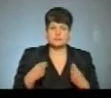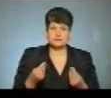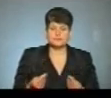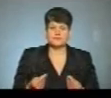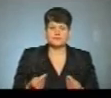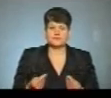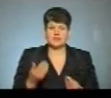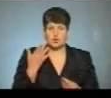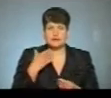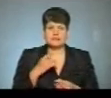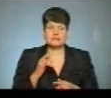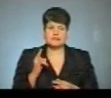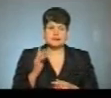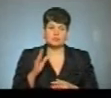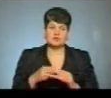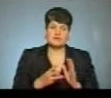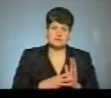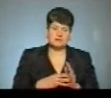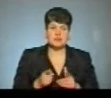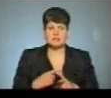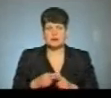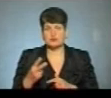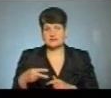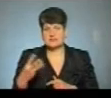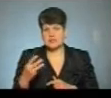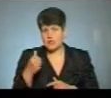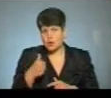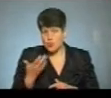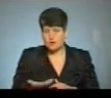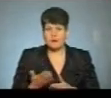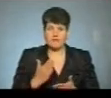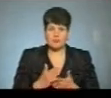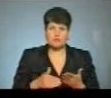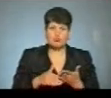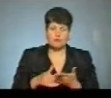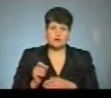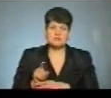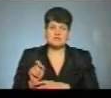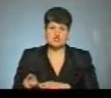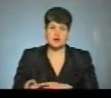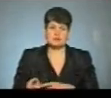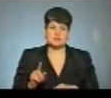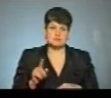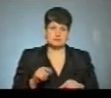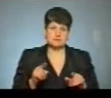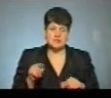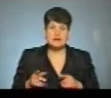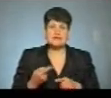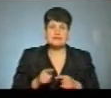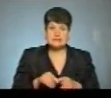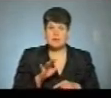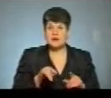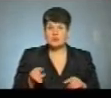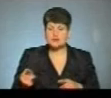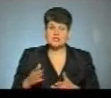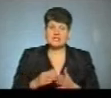коли дитині виповнюється там, 18 чи 23 роки, коли навчається. Але є допомоги, які призначаються періодичності. І особливо ця періодичність